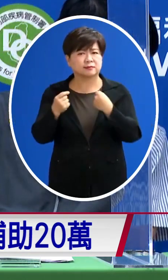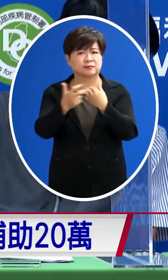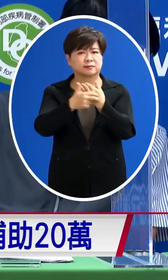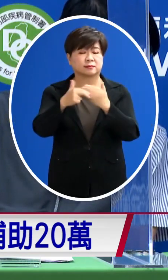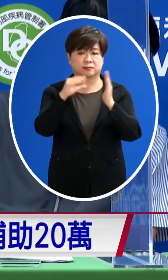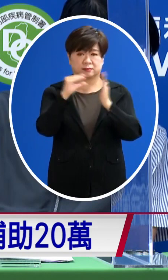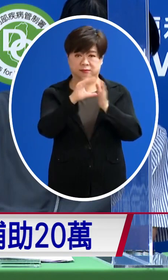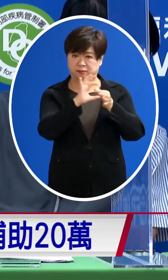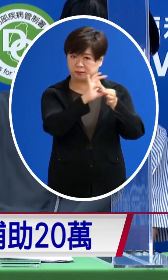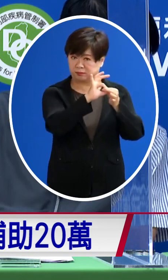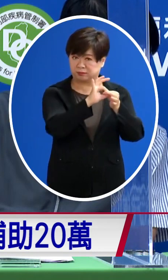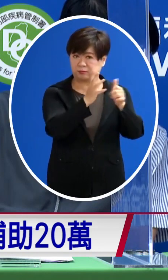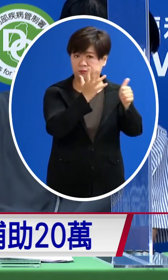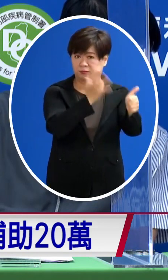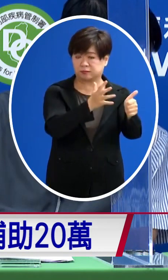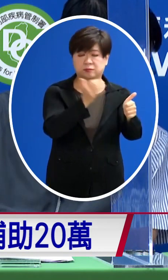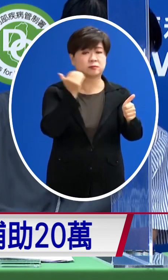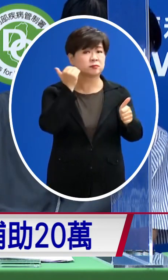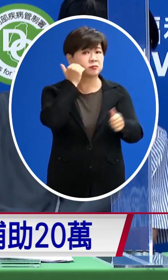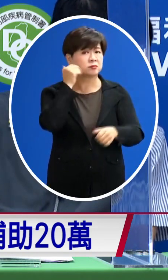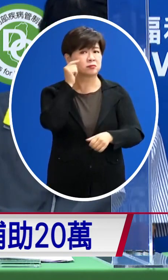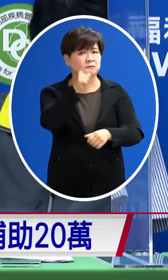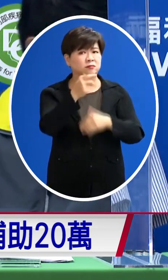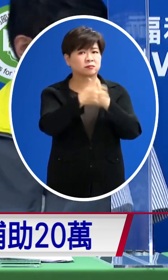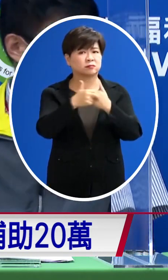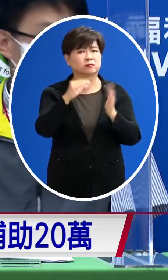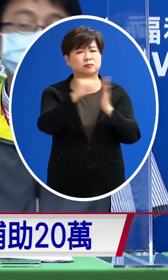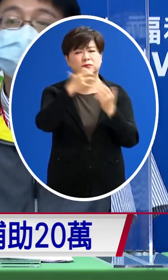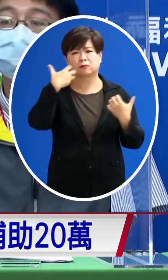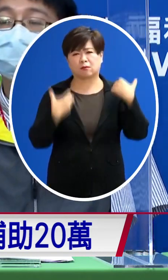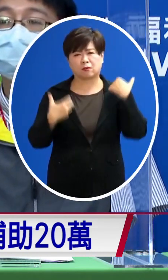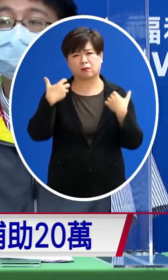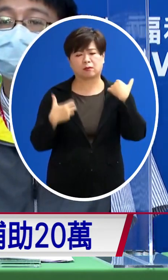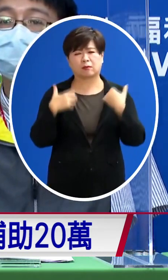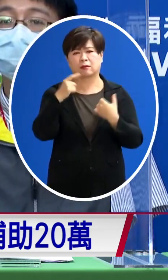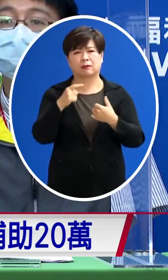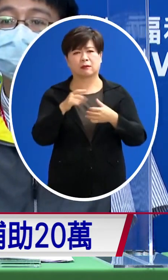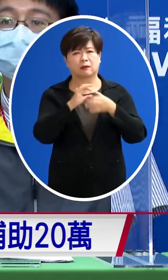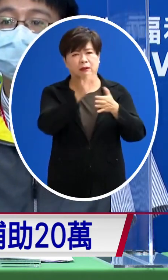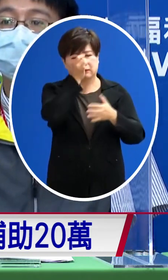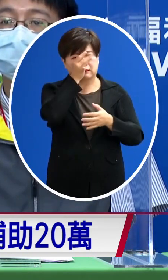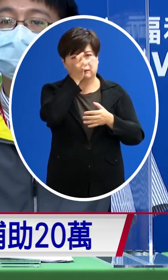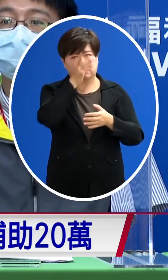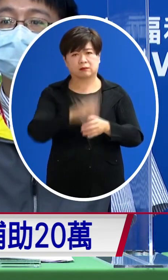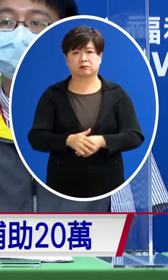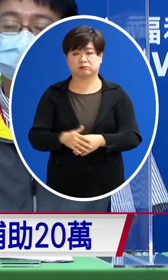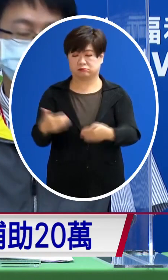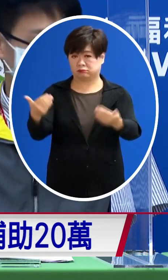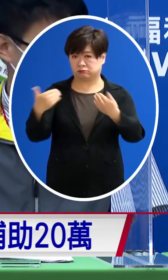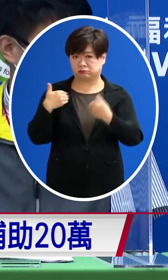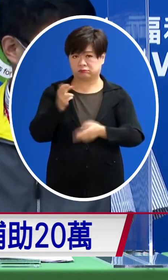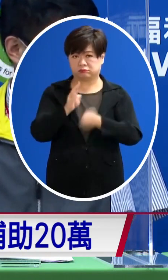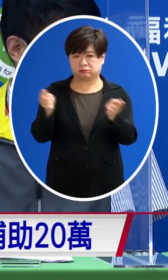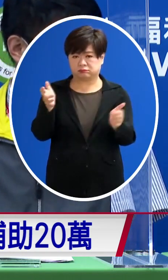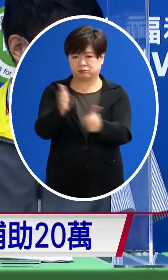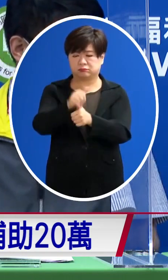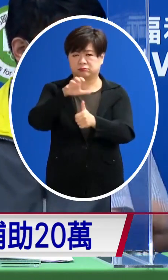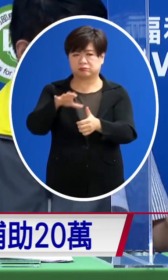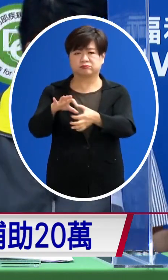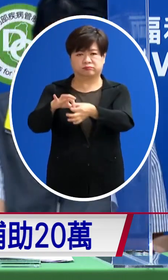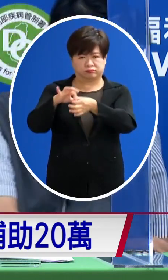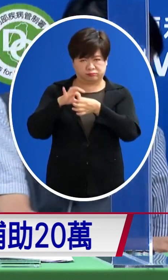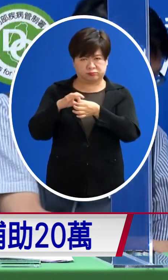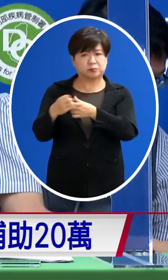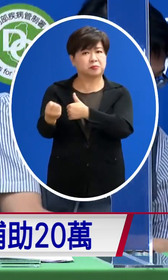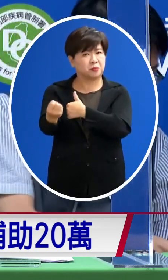生局来联系，好，那如果有时候大家卫生局在忙或联系未果，那也可以直接跟中央疫情指挥中心联络，